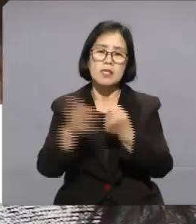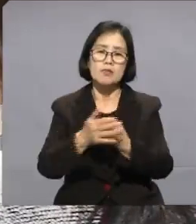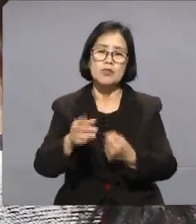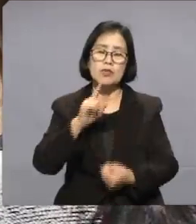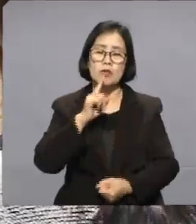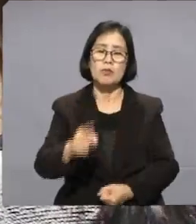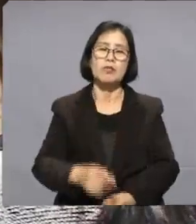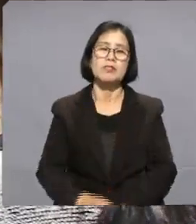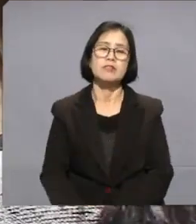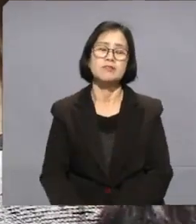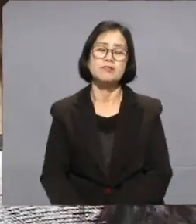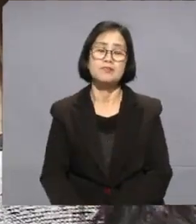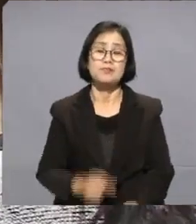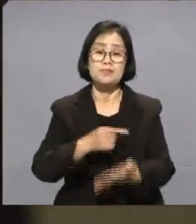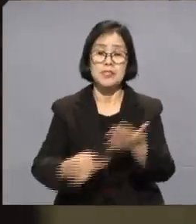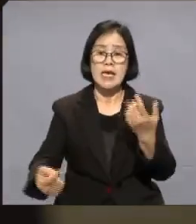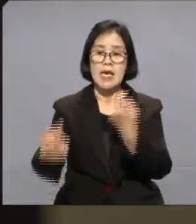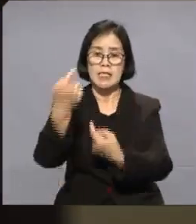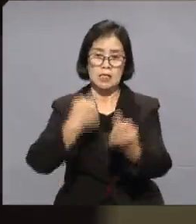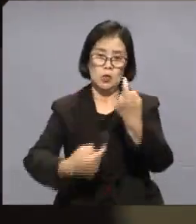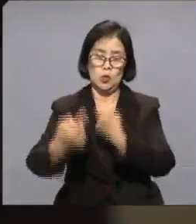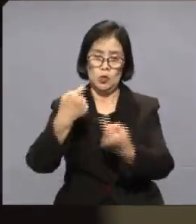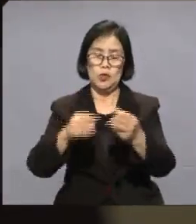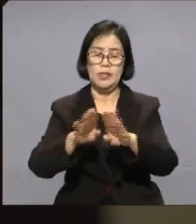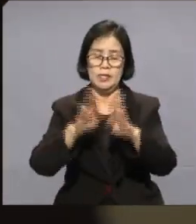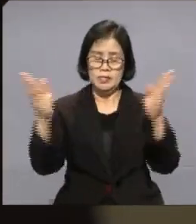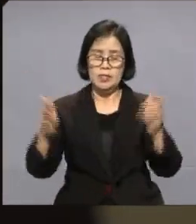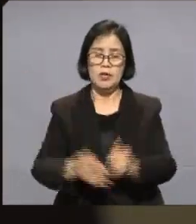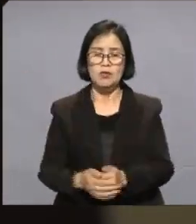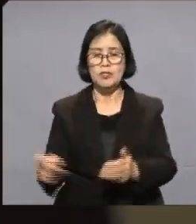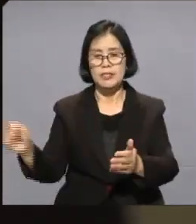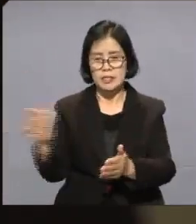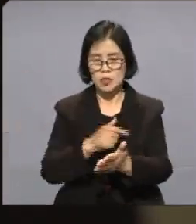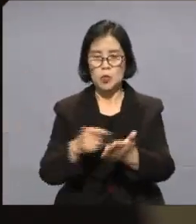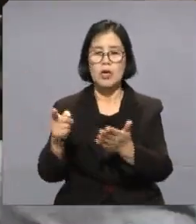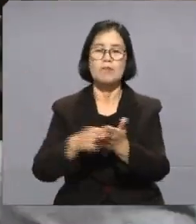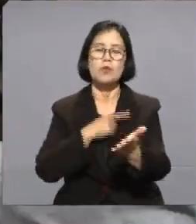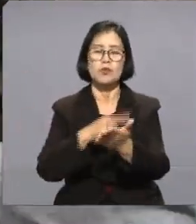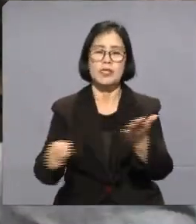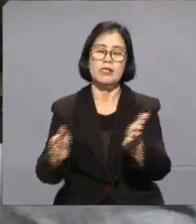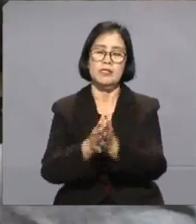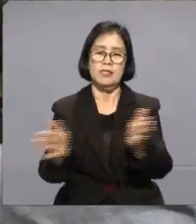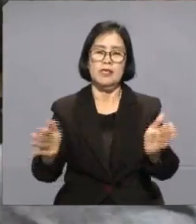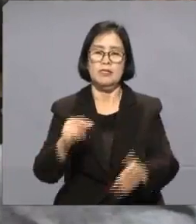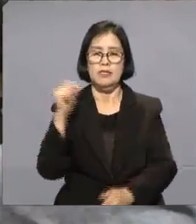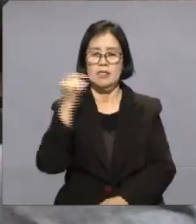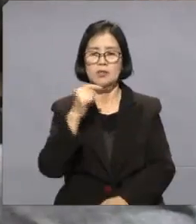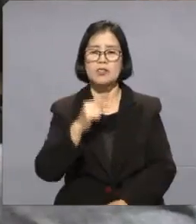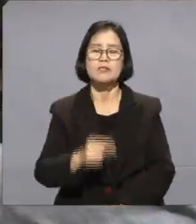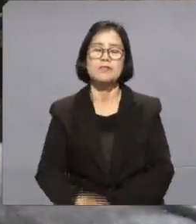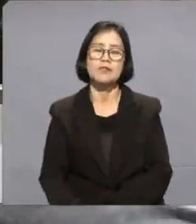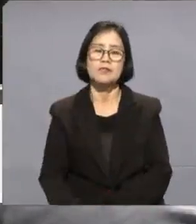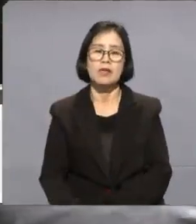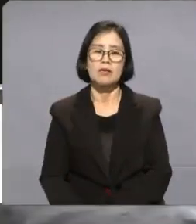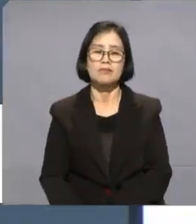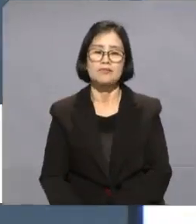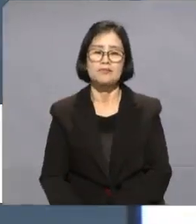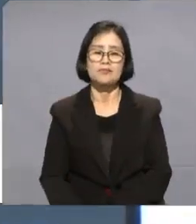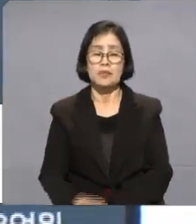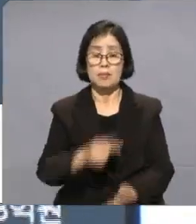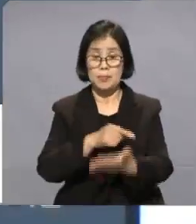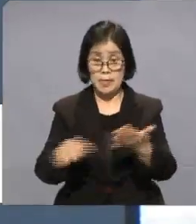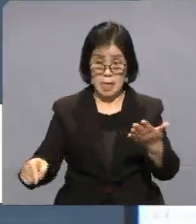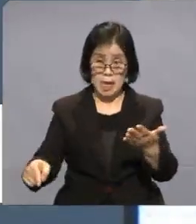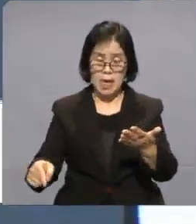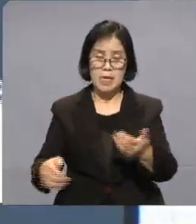설명했습니다. 피해 신고 채널을 개설하는 등 신속한 보상 착수도 강조했습니다. 장애로 피해를 본 이용자